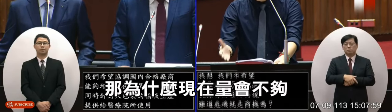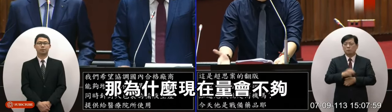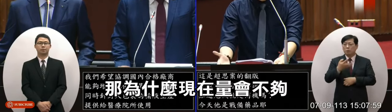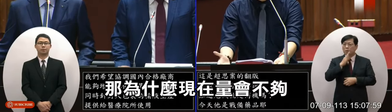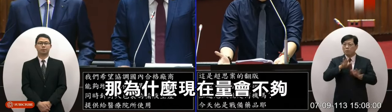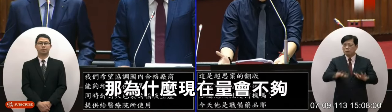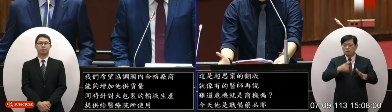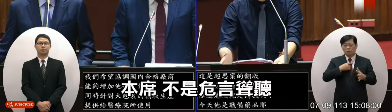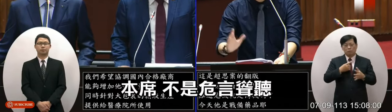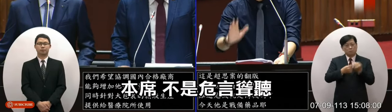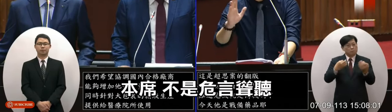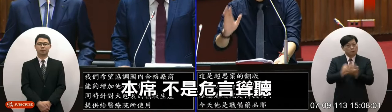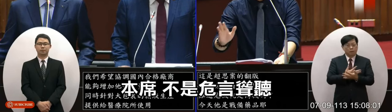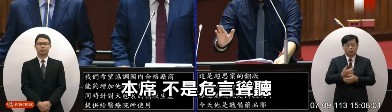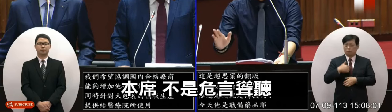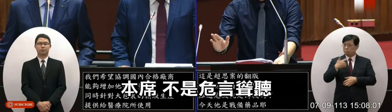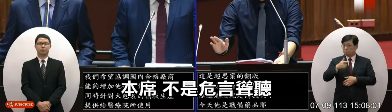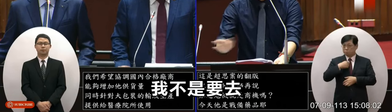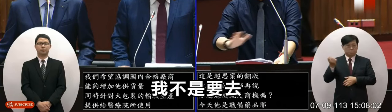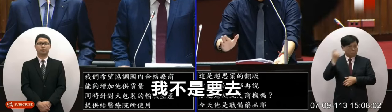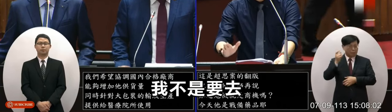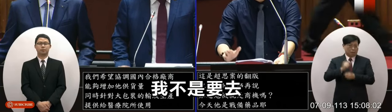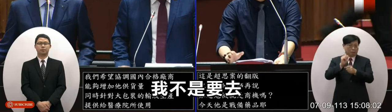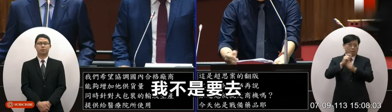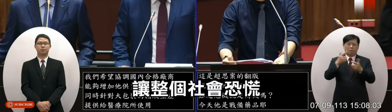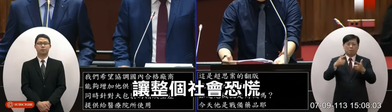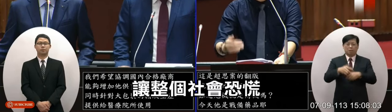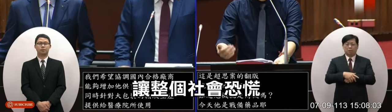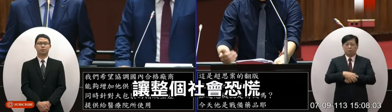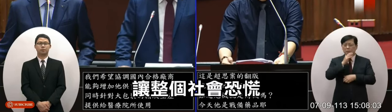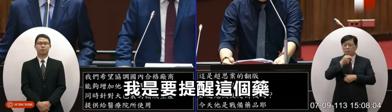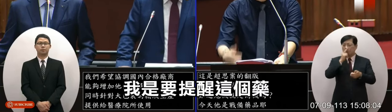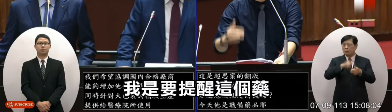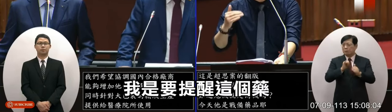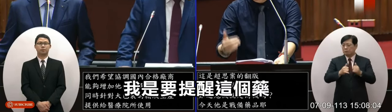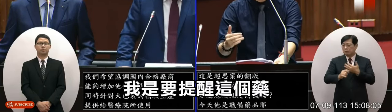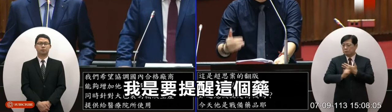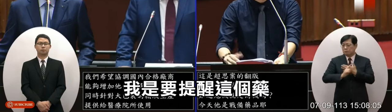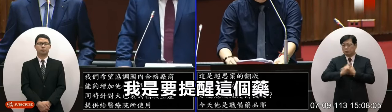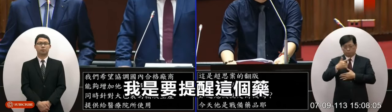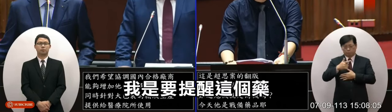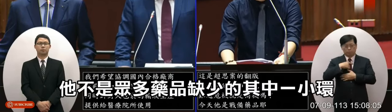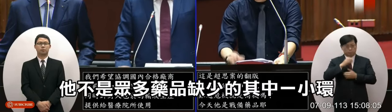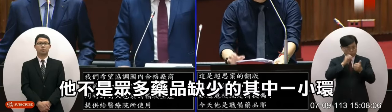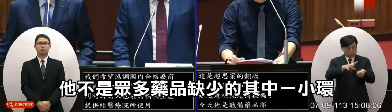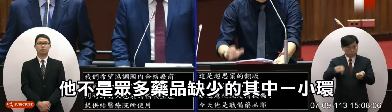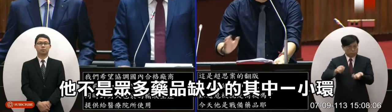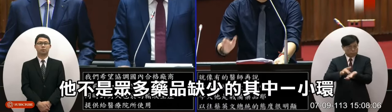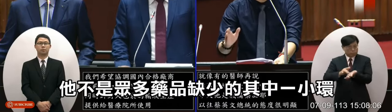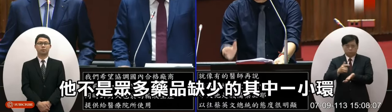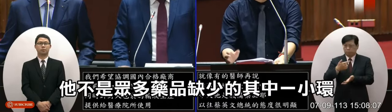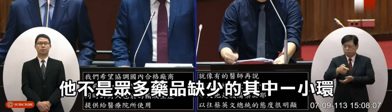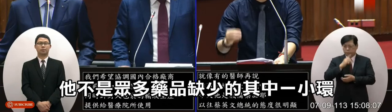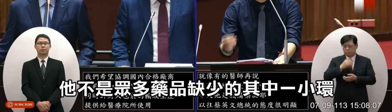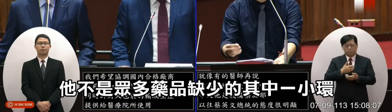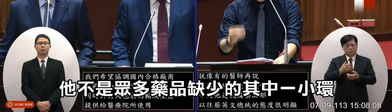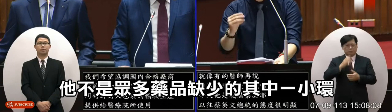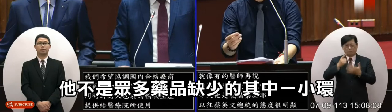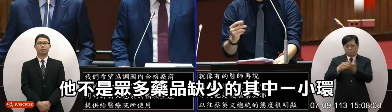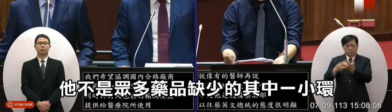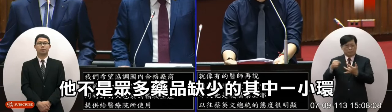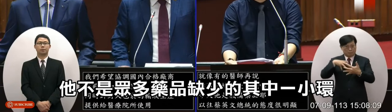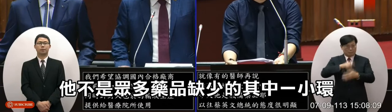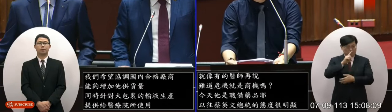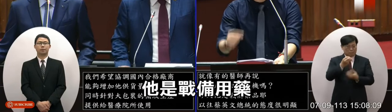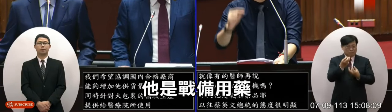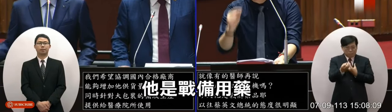为什么现在量会不够？本席不是危言耸听，我不是要去让整个社会恐慌，我是要提醒这个药，它不是众多药品缺少的其